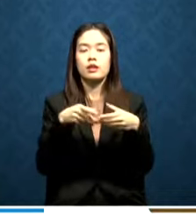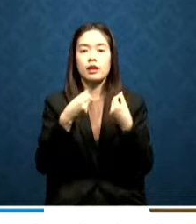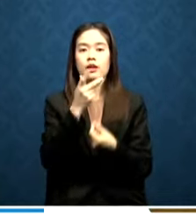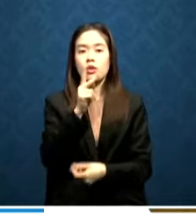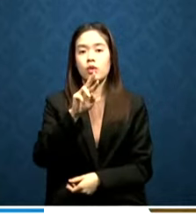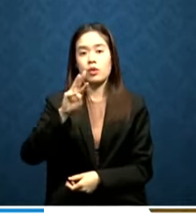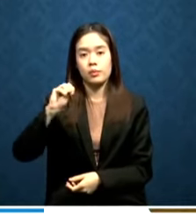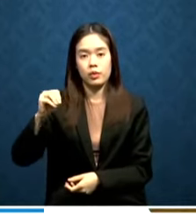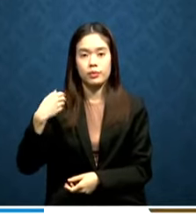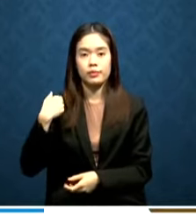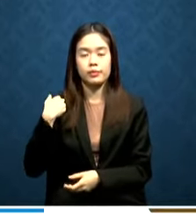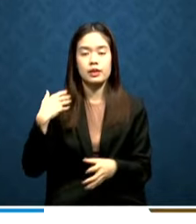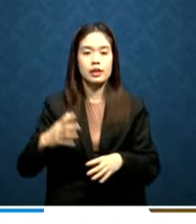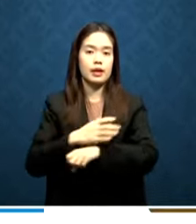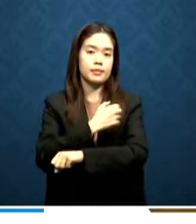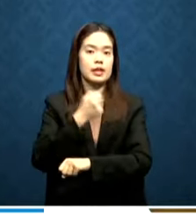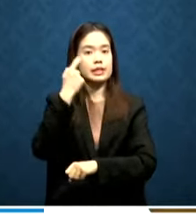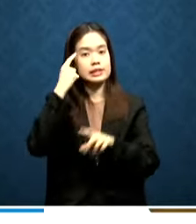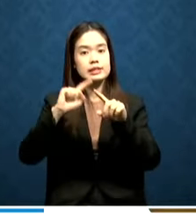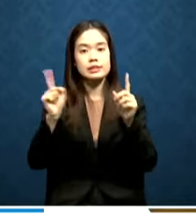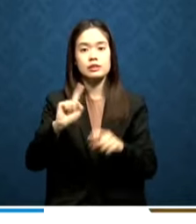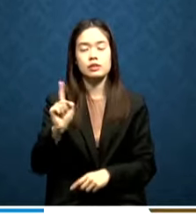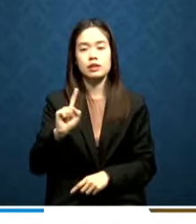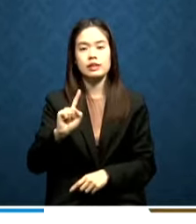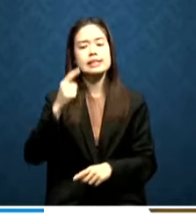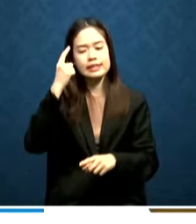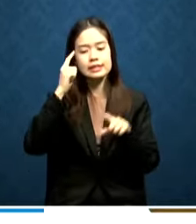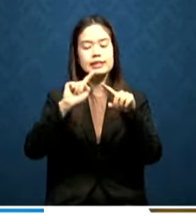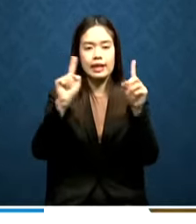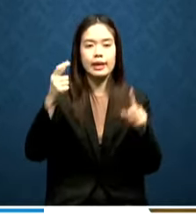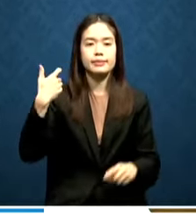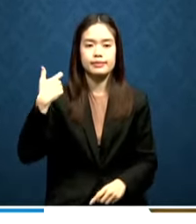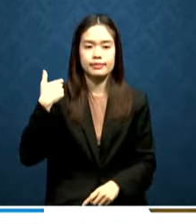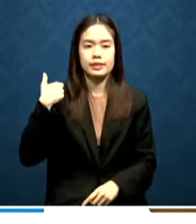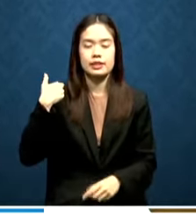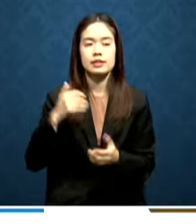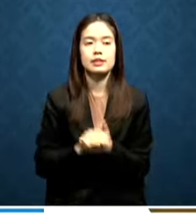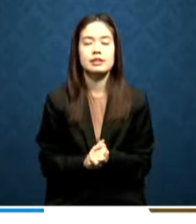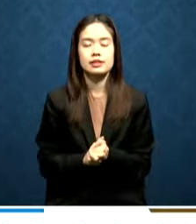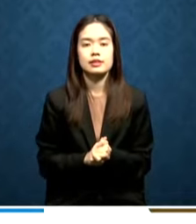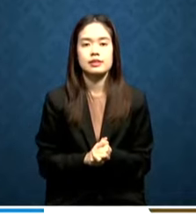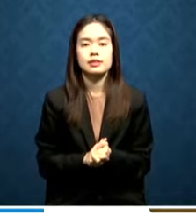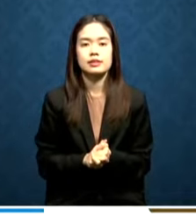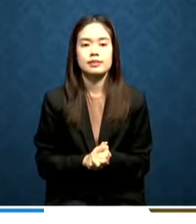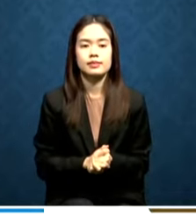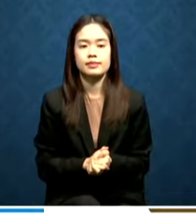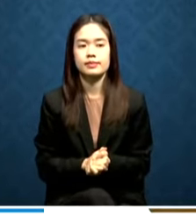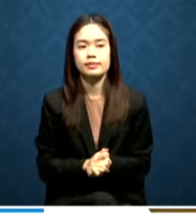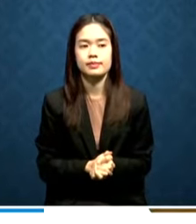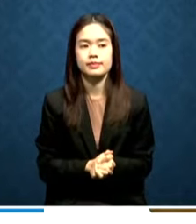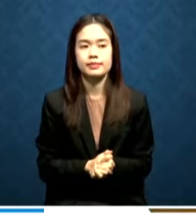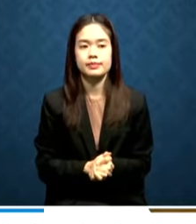ให้อำนาจมาไปศึกษาความเห็นต่างมีความเห็นต่างจริงนะครับแล้วก็ถูกแล้วที่ตั้งกันไม่ใช่เป็นการดึงเวลา